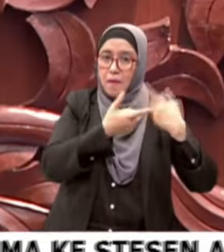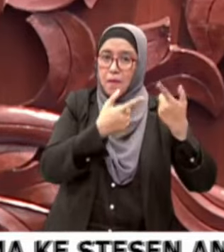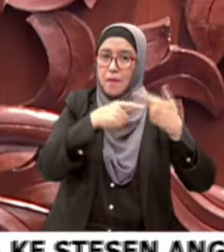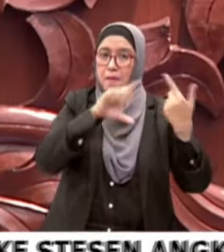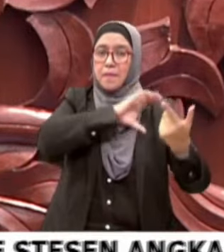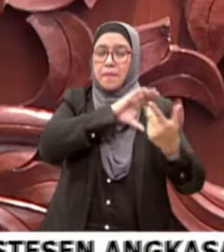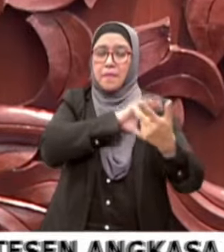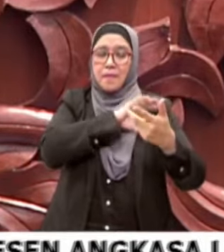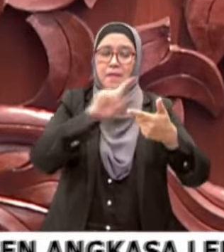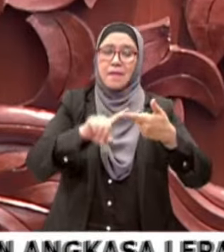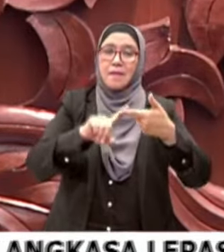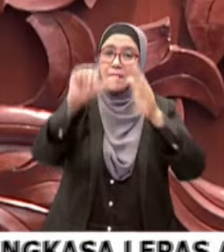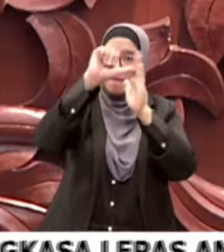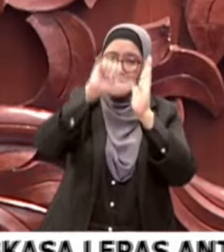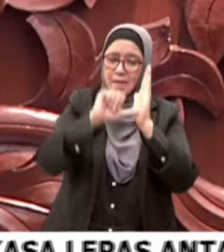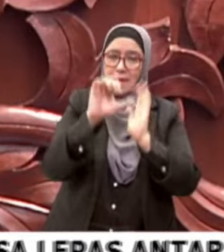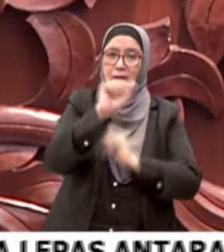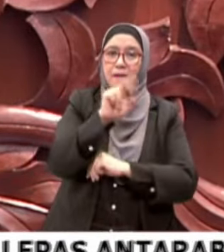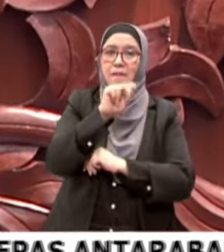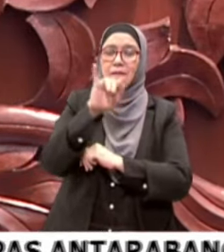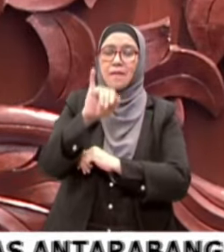gangguan seksual